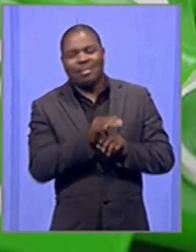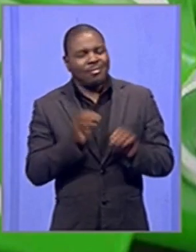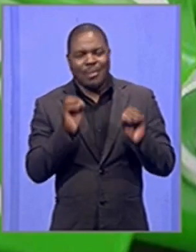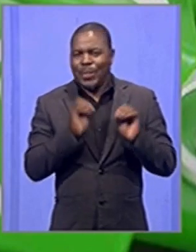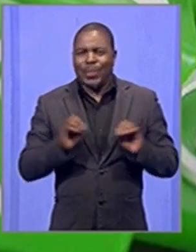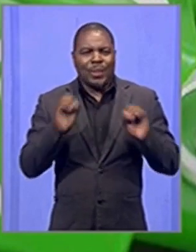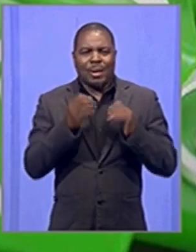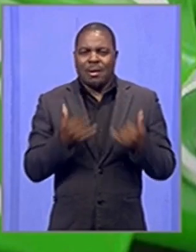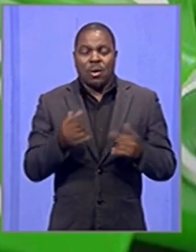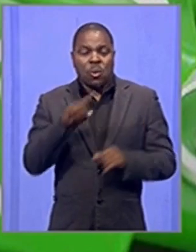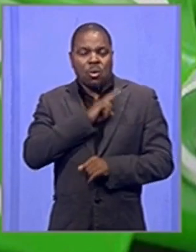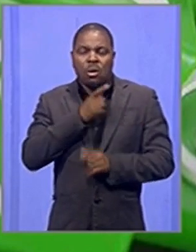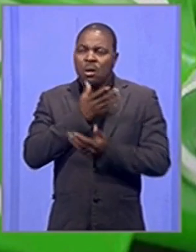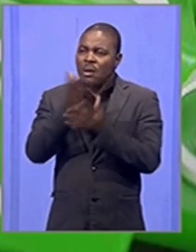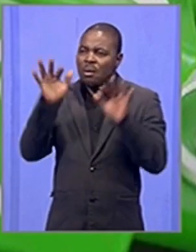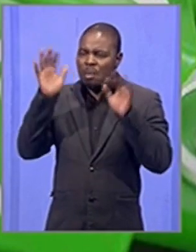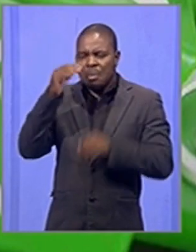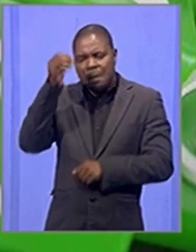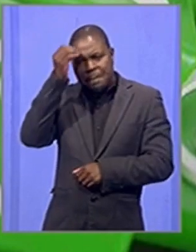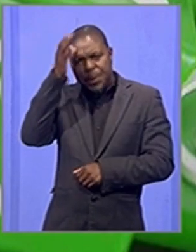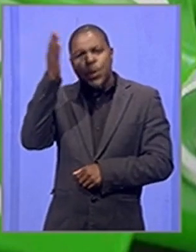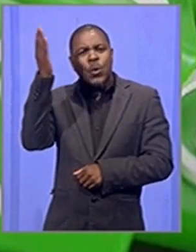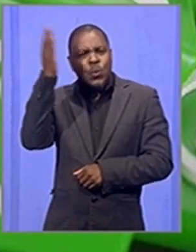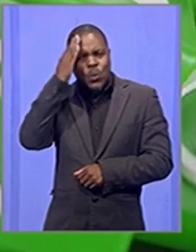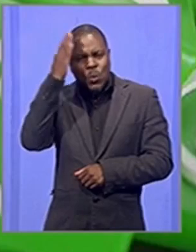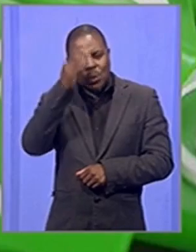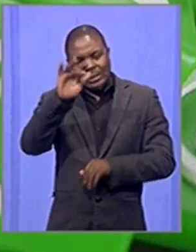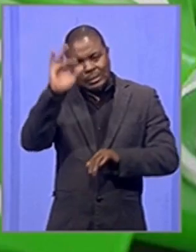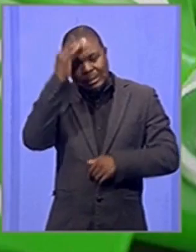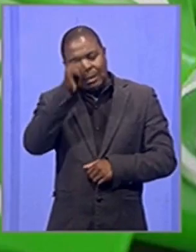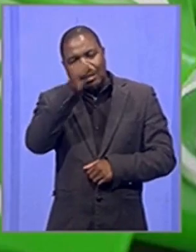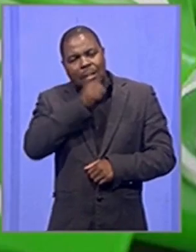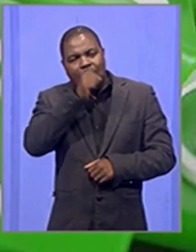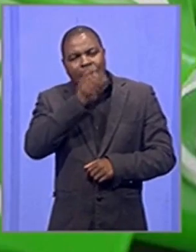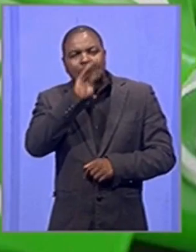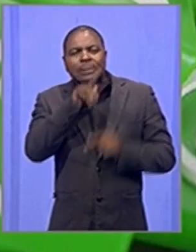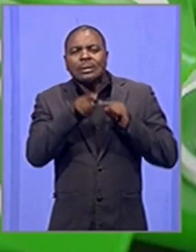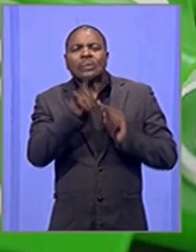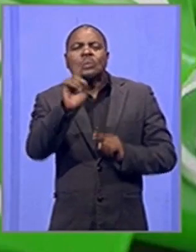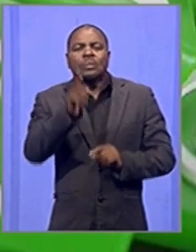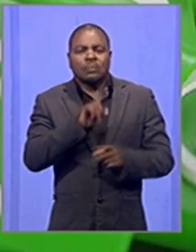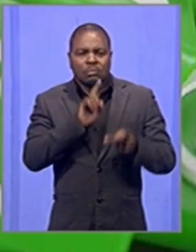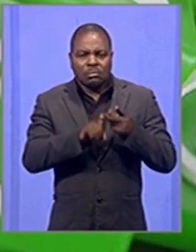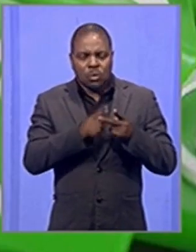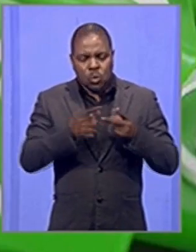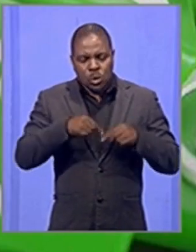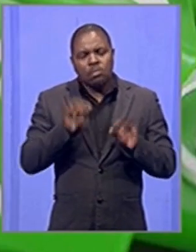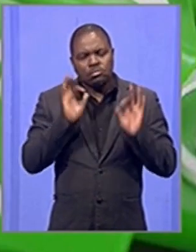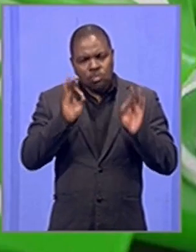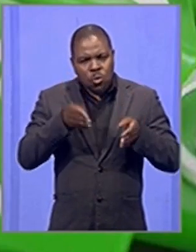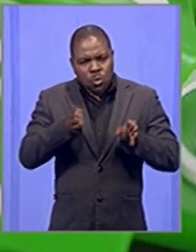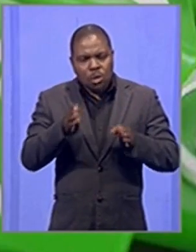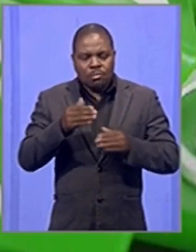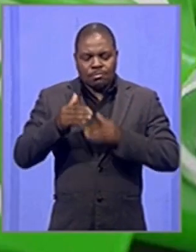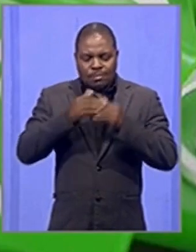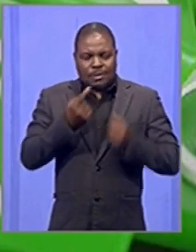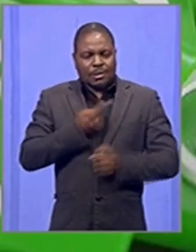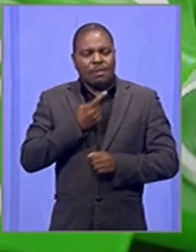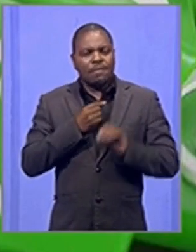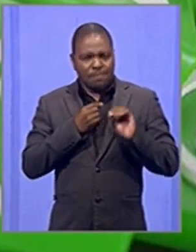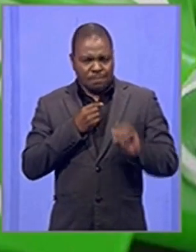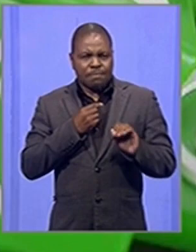setjhaba re na le tsebo e nepahetseng ka lefu lena ebile re nka le tsela e le horeng e nepahetse ya ho